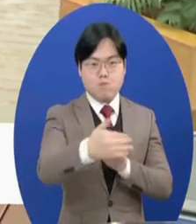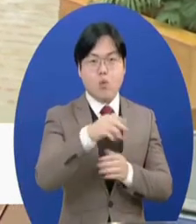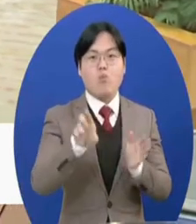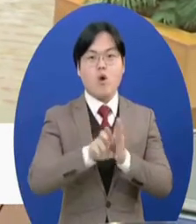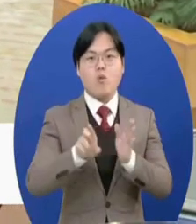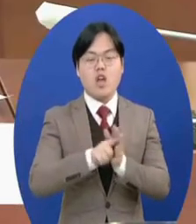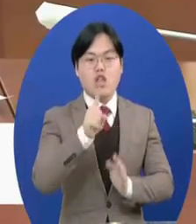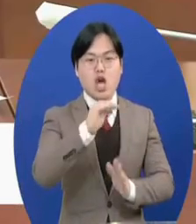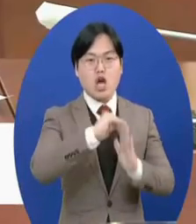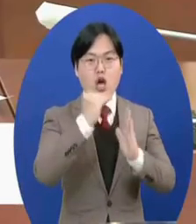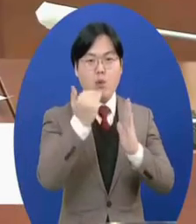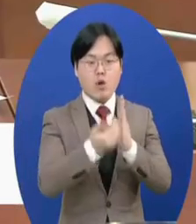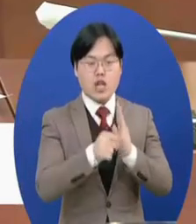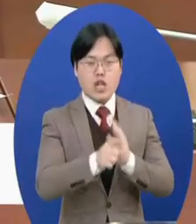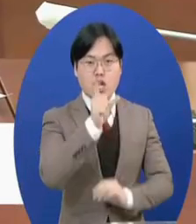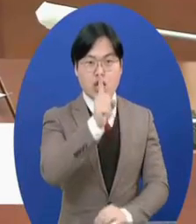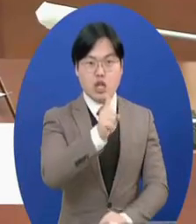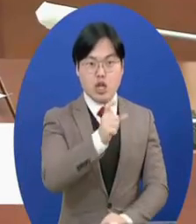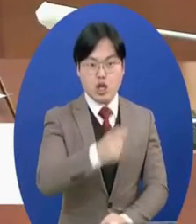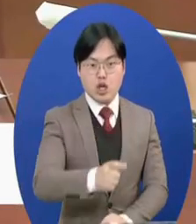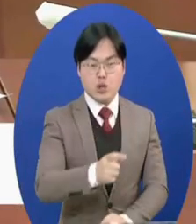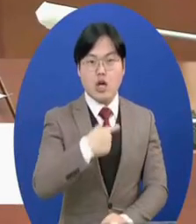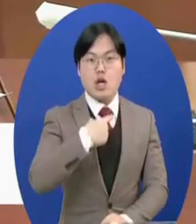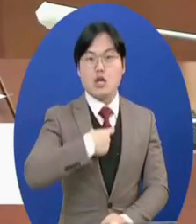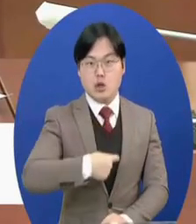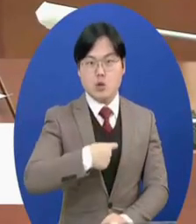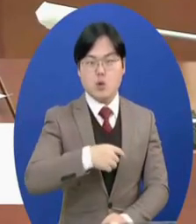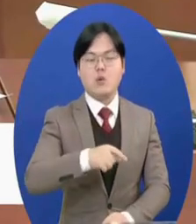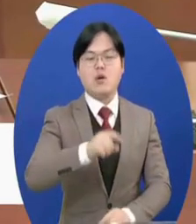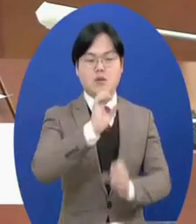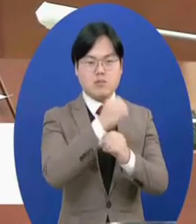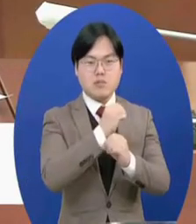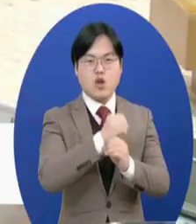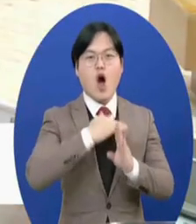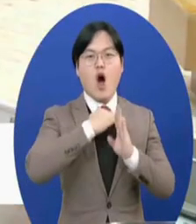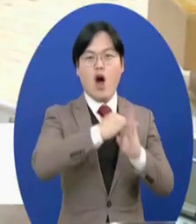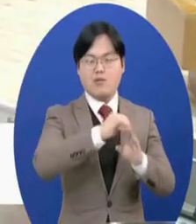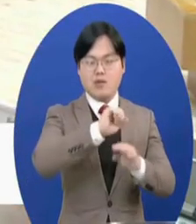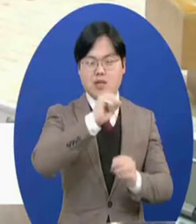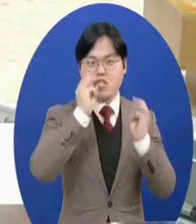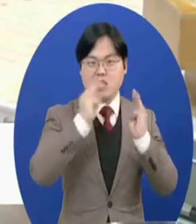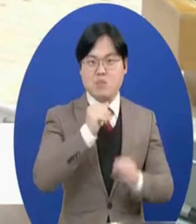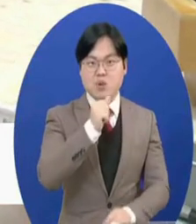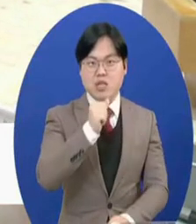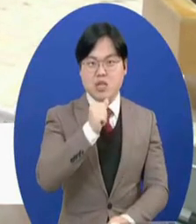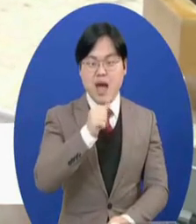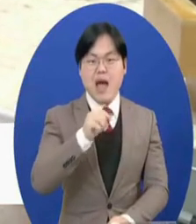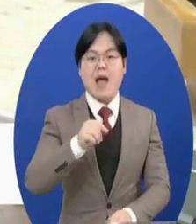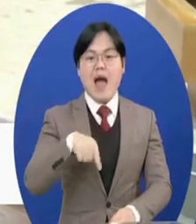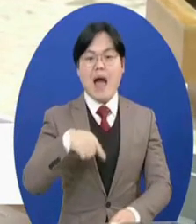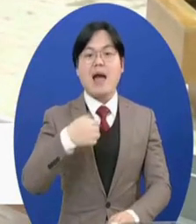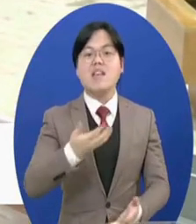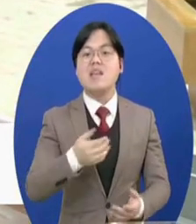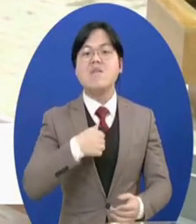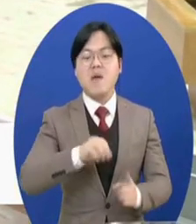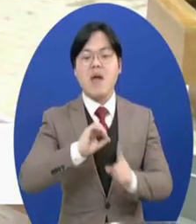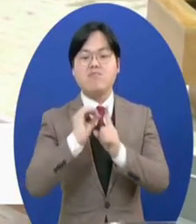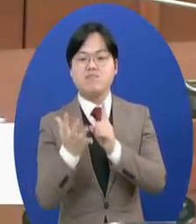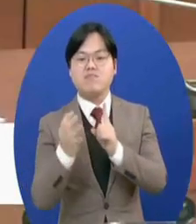гишүүнээс шинжилгээ авах нь оновчтой шийдэл биш учраас эрсдлийн үнэлгээ хийж хавтлуудыг тогтоох нь илүү үр дүнтэй гэж салбарын сайд үзэж